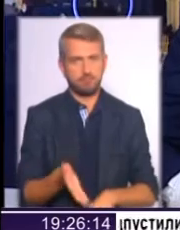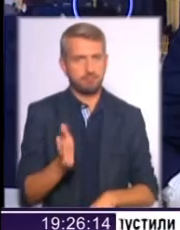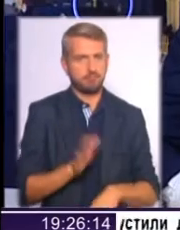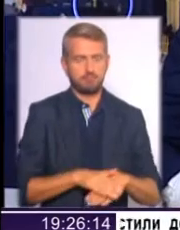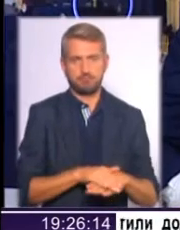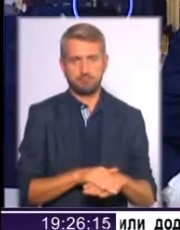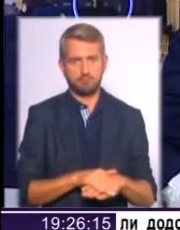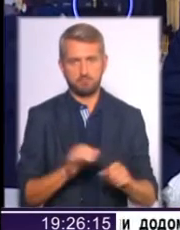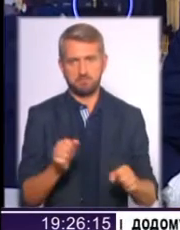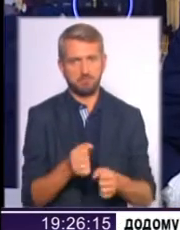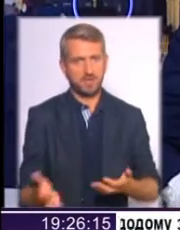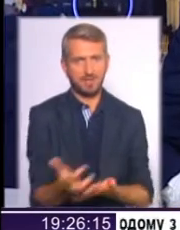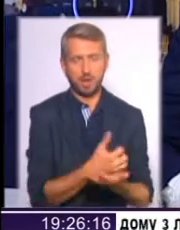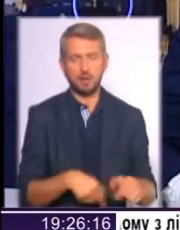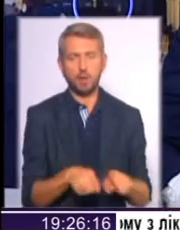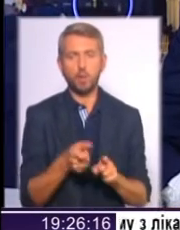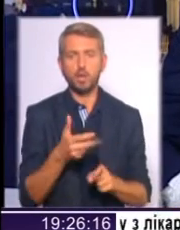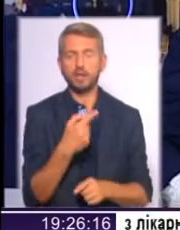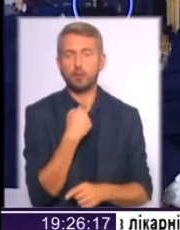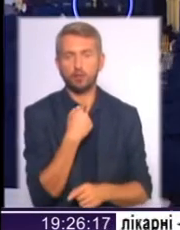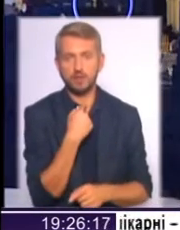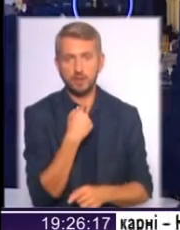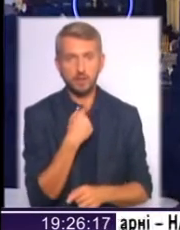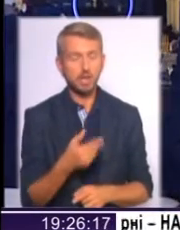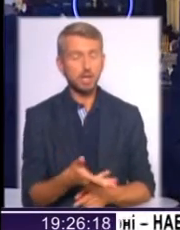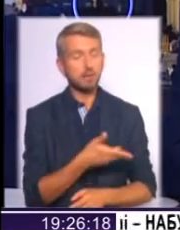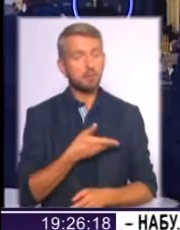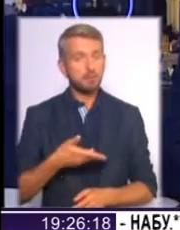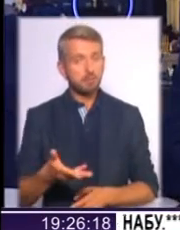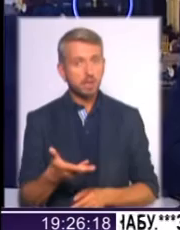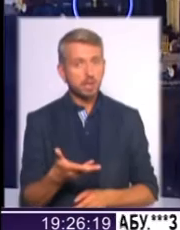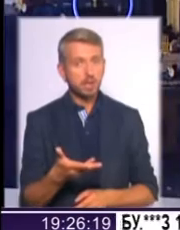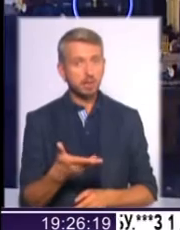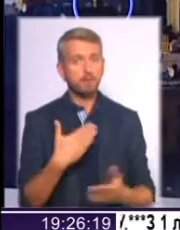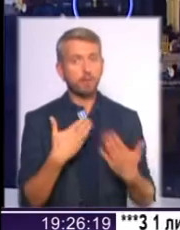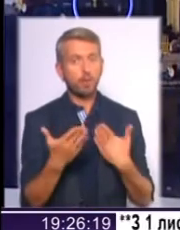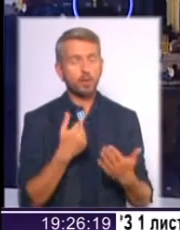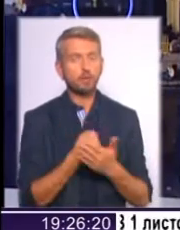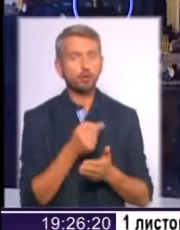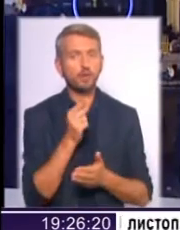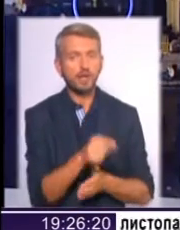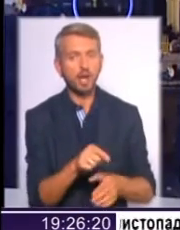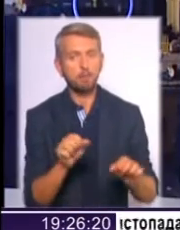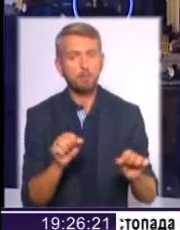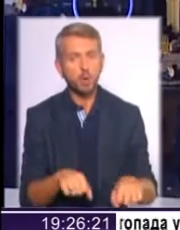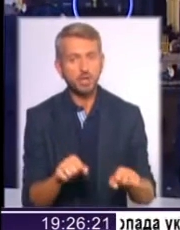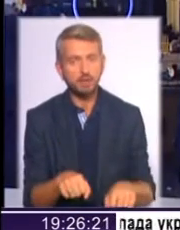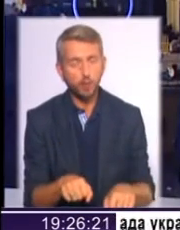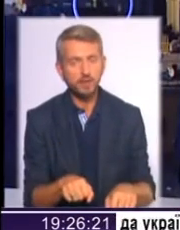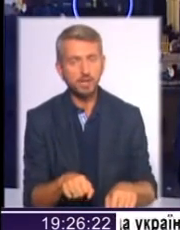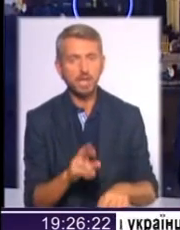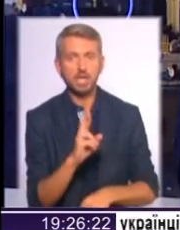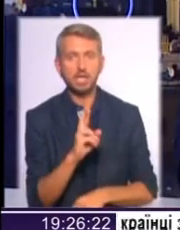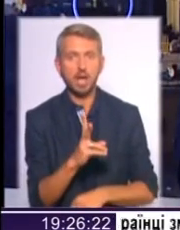таку кількість голосів. І ми, якби, відносимося до цієї можливості, в можливості